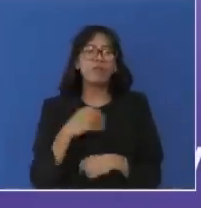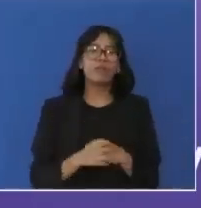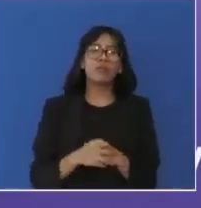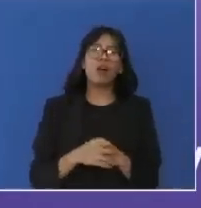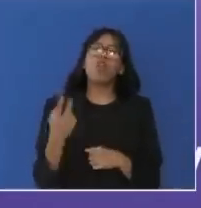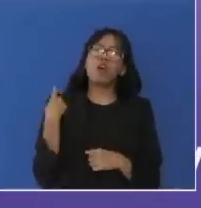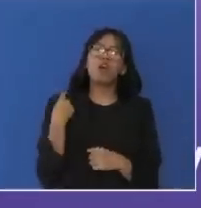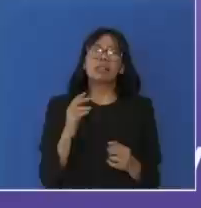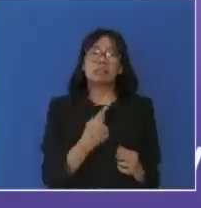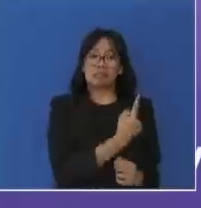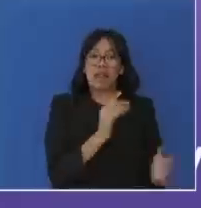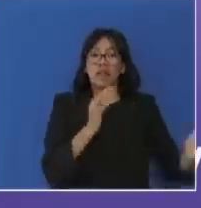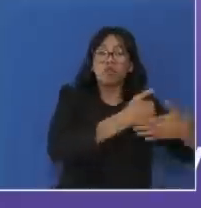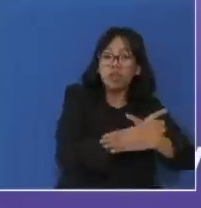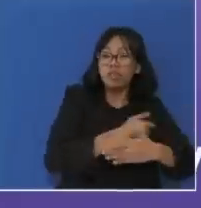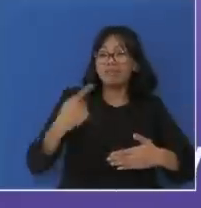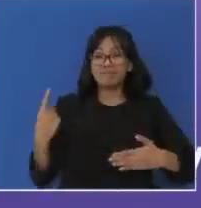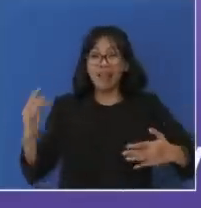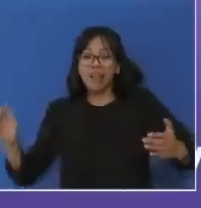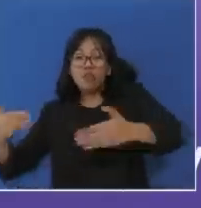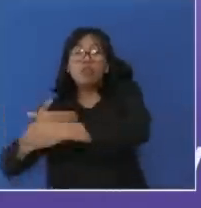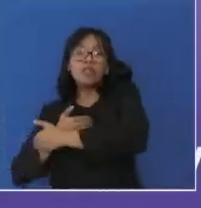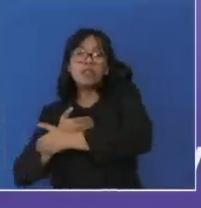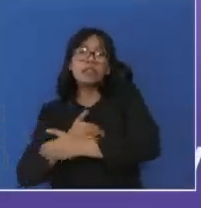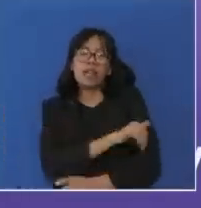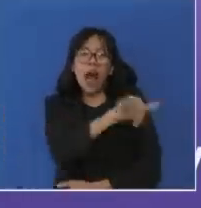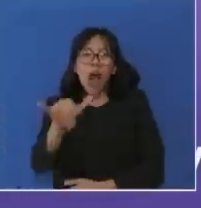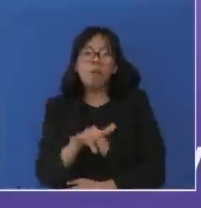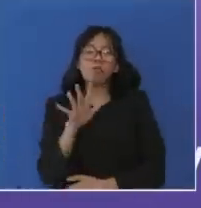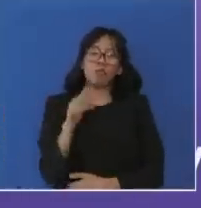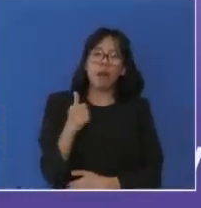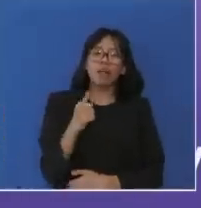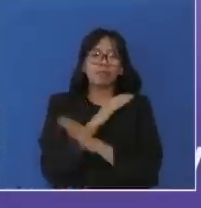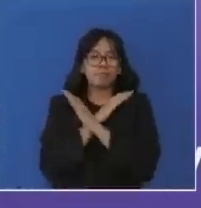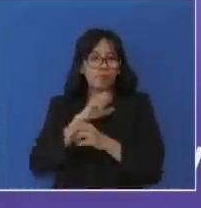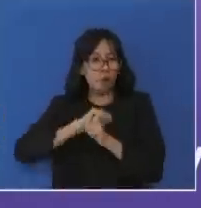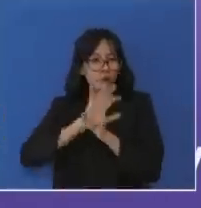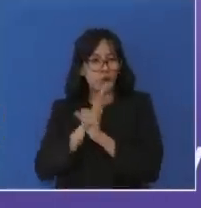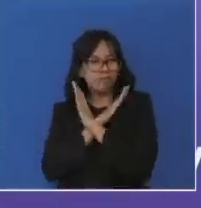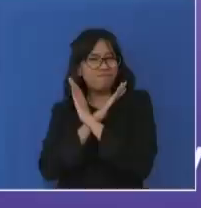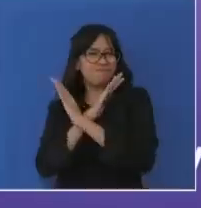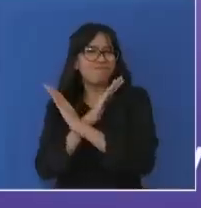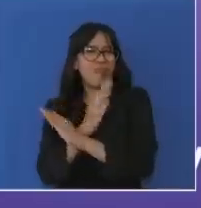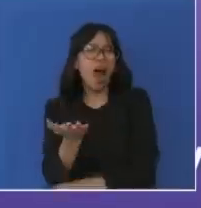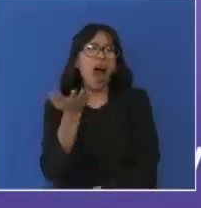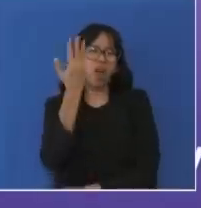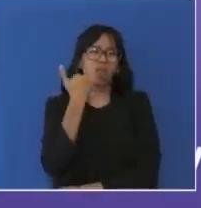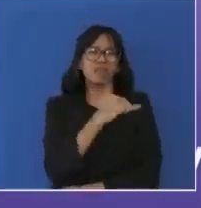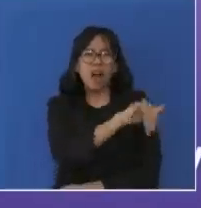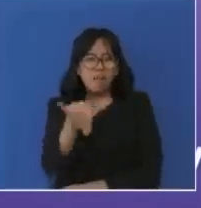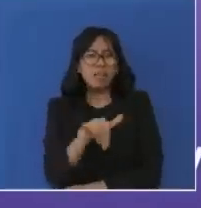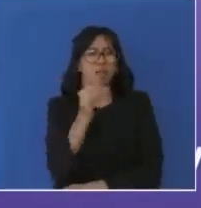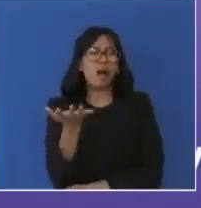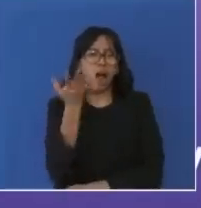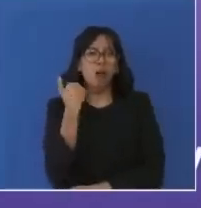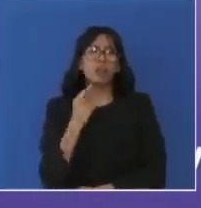saling melindungi agar kita mampu melawan covert ini Hai Mari bersama-sama